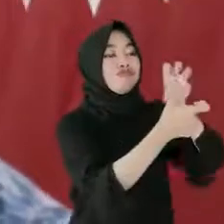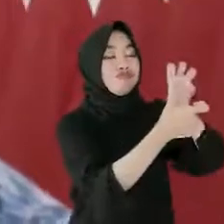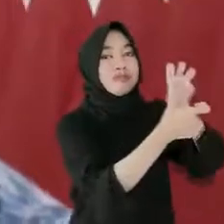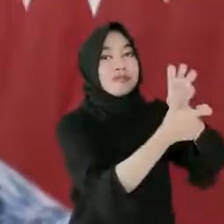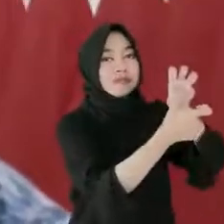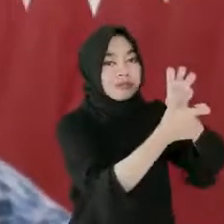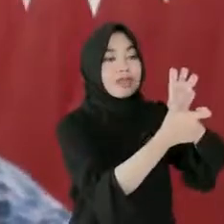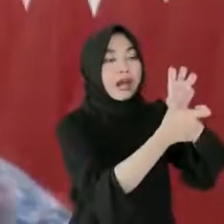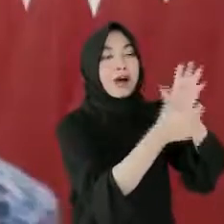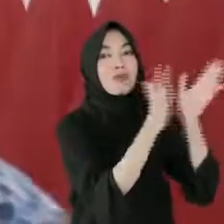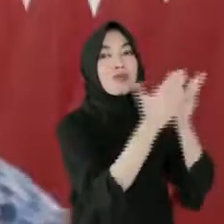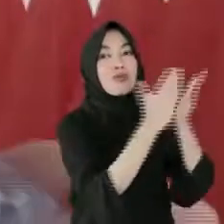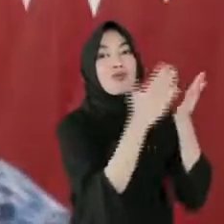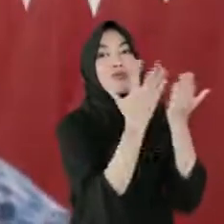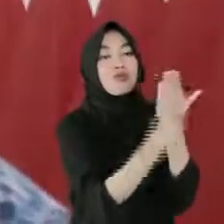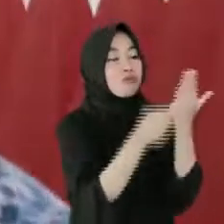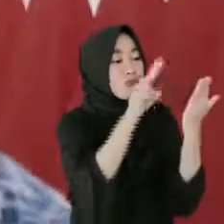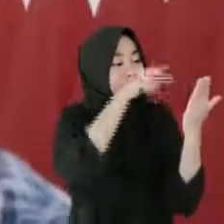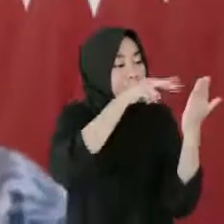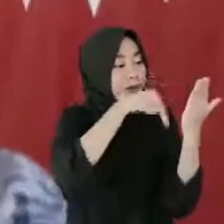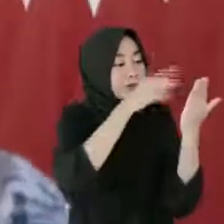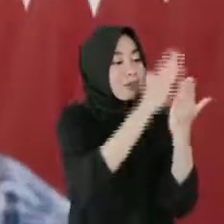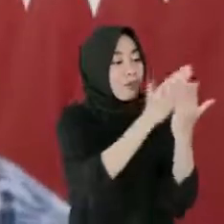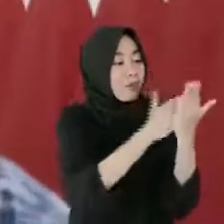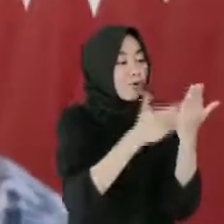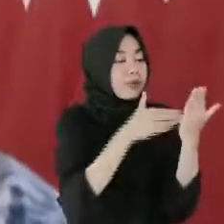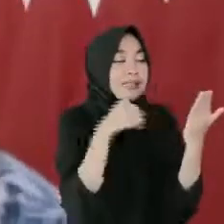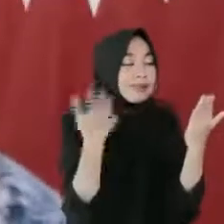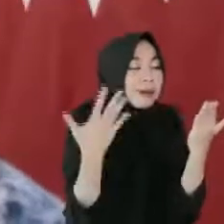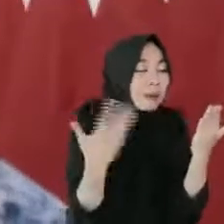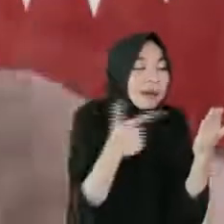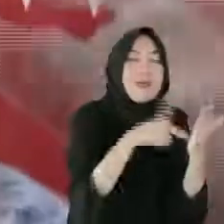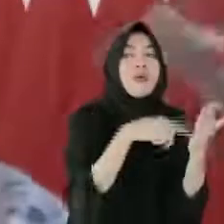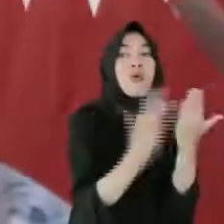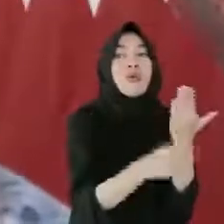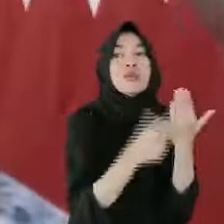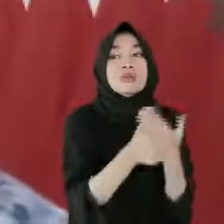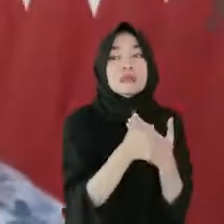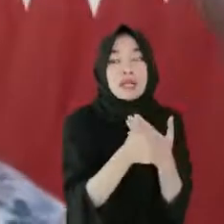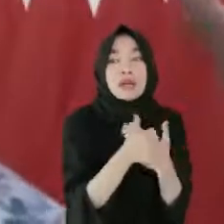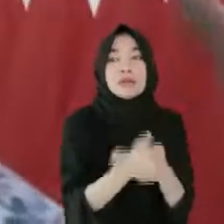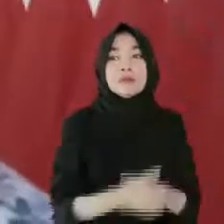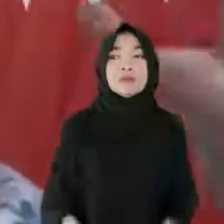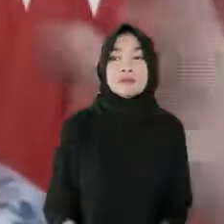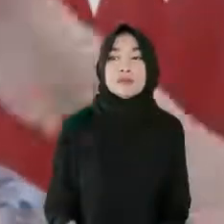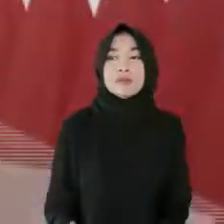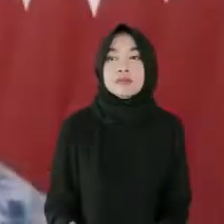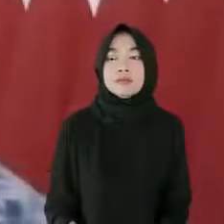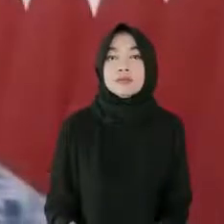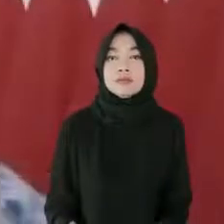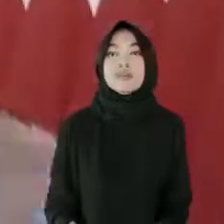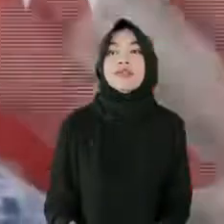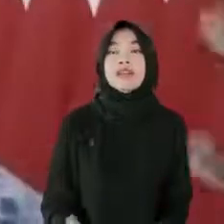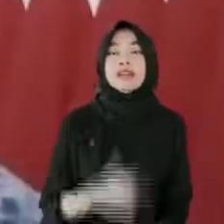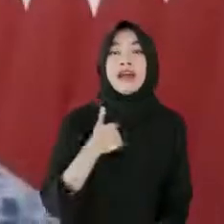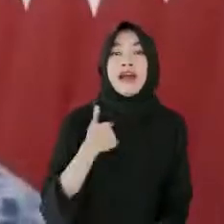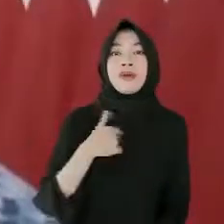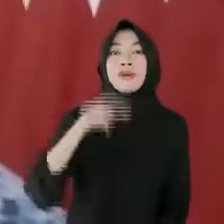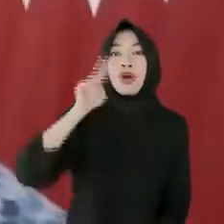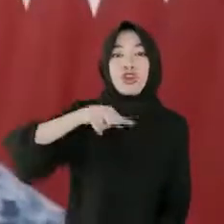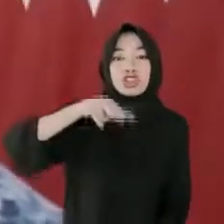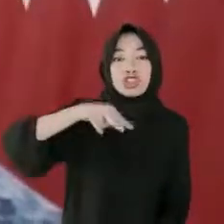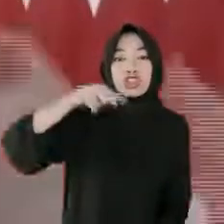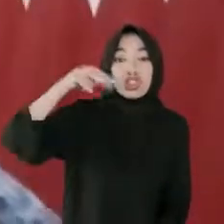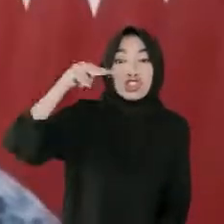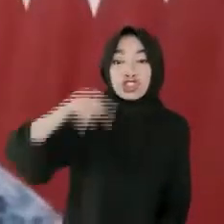untuk mengakses buku rekomendasi protokol kesehatan Nah bagi para penonton kan bisa melihat Wah saya sebagai penonton Apa yang harus